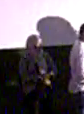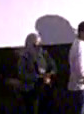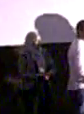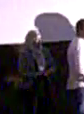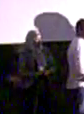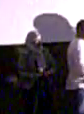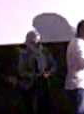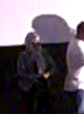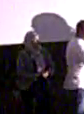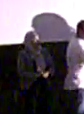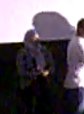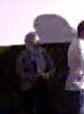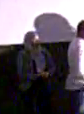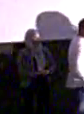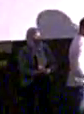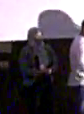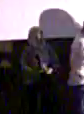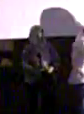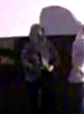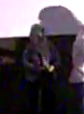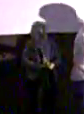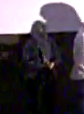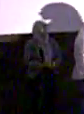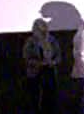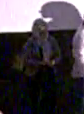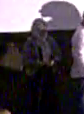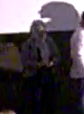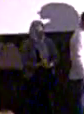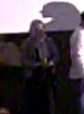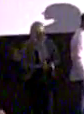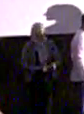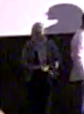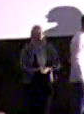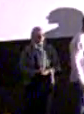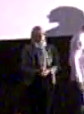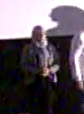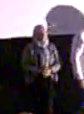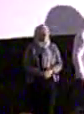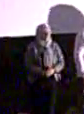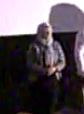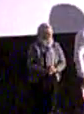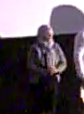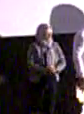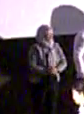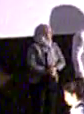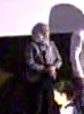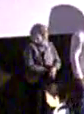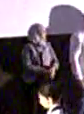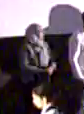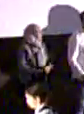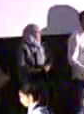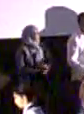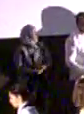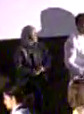and different components of our Tunisian society. And Zaina Farhat will be reading the first part, the first piece. We